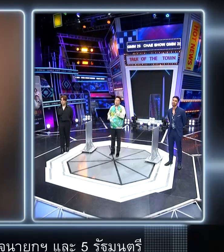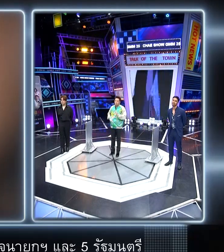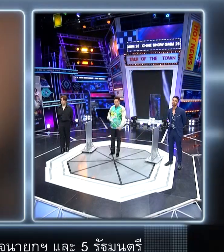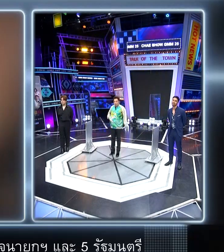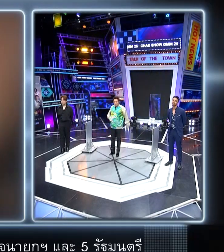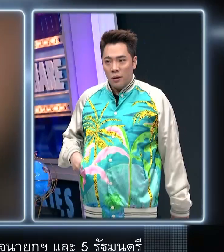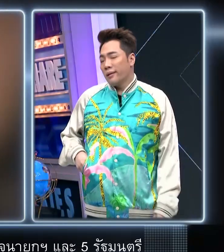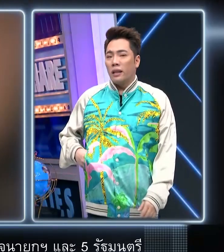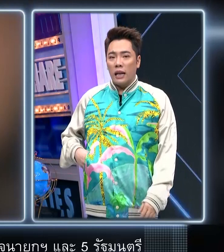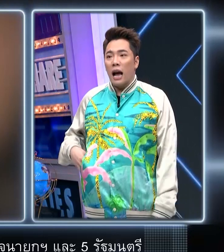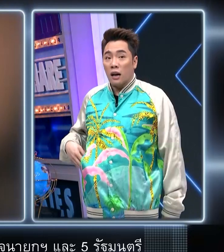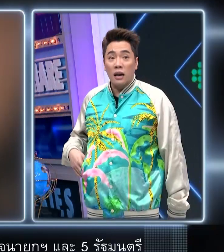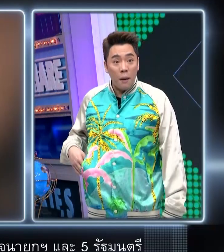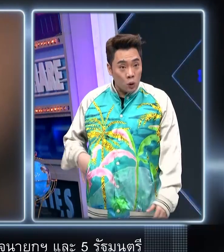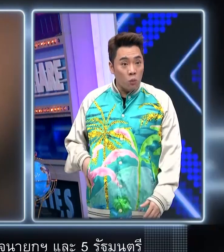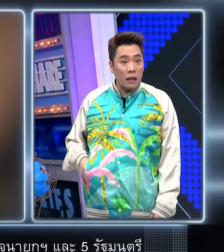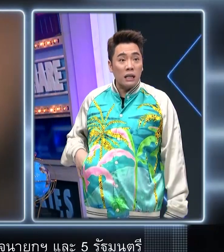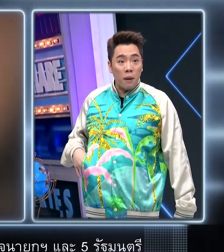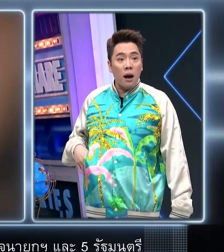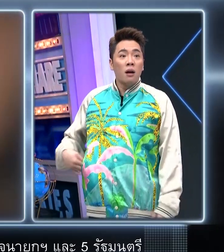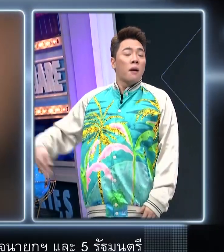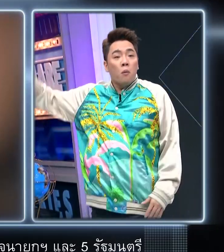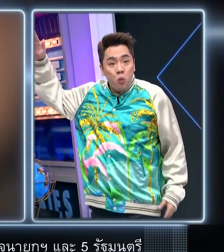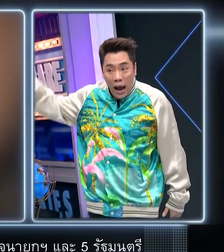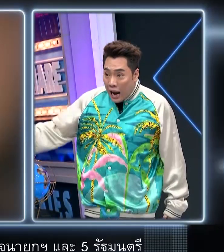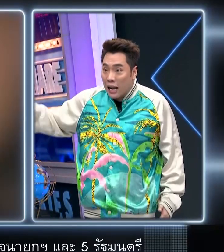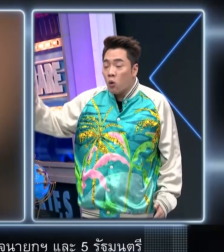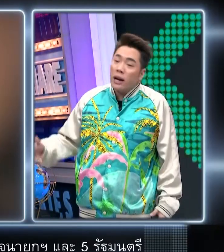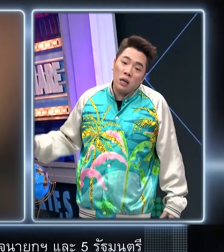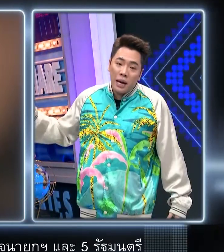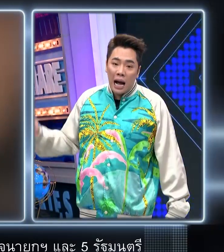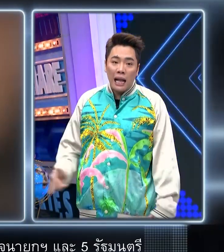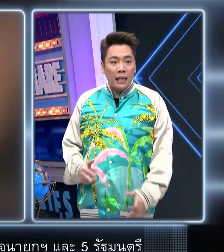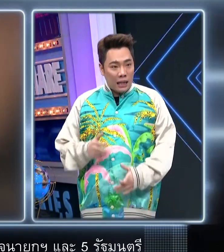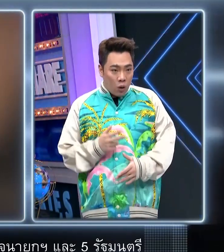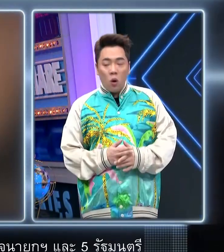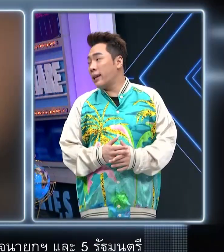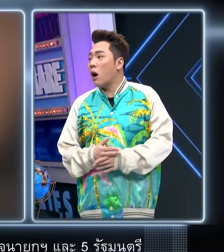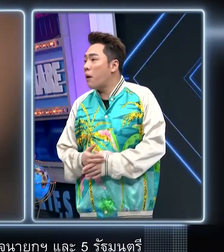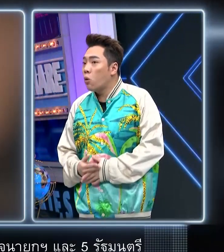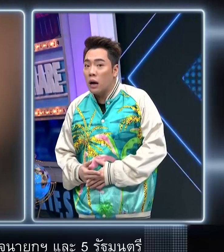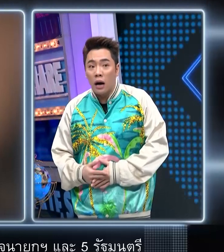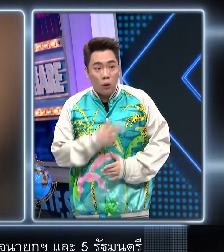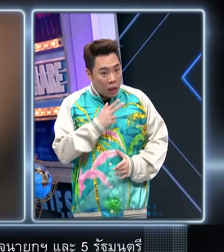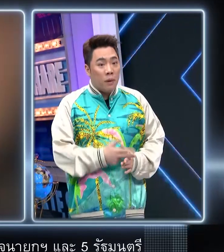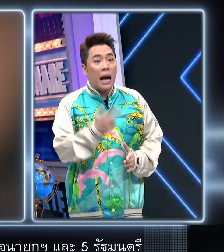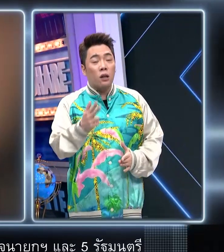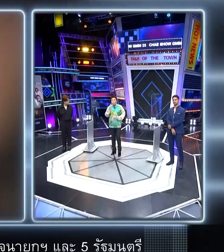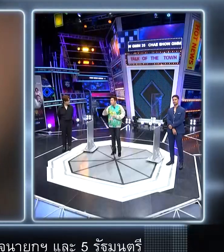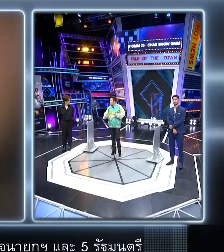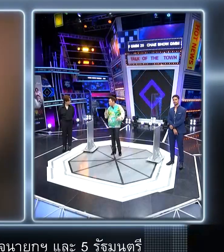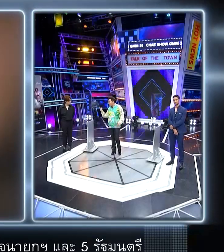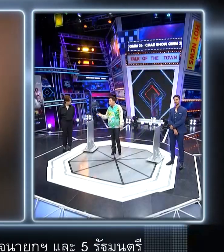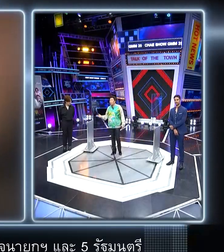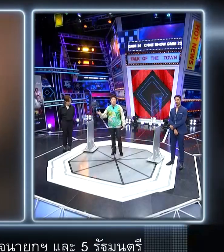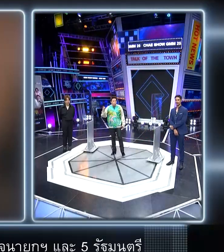สิ้นคนที่ชื่อ นี่นะฮะคือการประชุมรัฐสภาไฮไลท์เหล่านี้เราจะมีการตัดที่จริงแล้วก่อนที่เข้ามาคุณอนุทินมีการตอบ